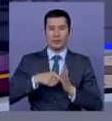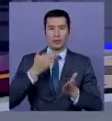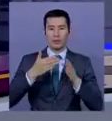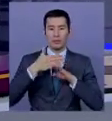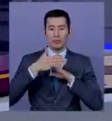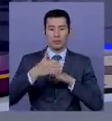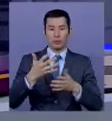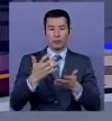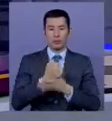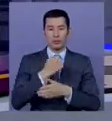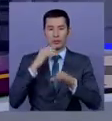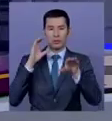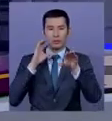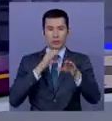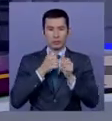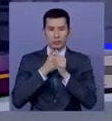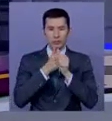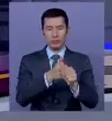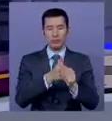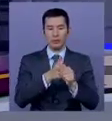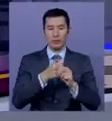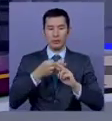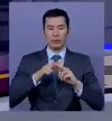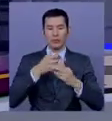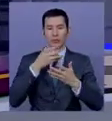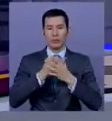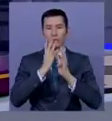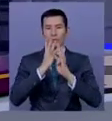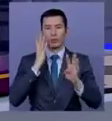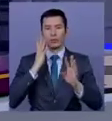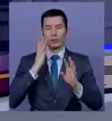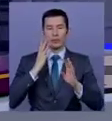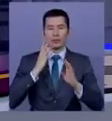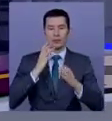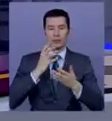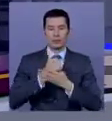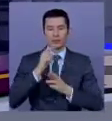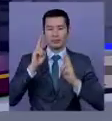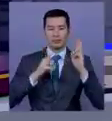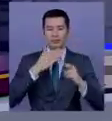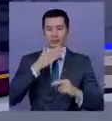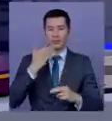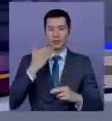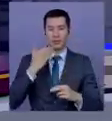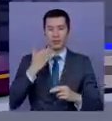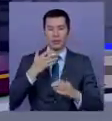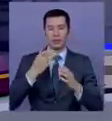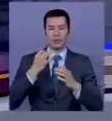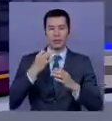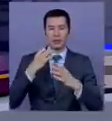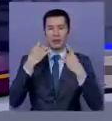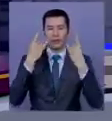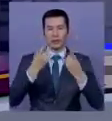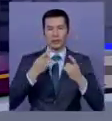екіншілері керісінше минут сайын қатынайды. Бұл өз кезегінде қала тұрғындарын әуре сарсанға салады. Қоғамдық көліктердің жетіспеушілігі